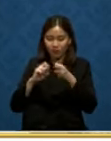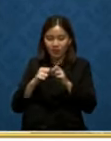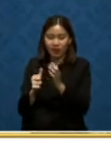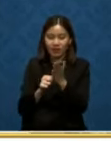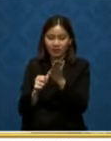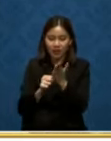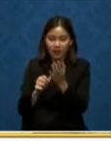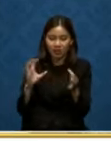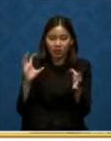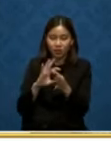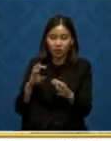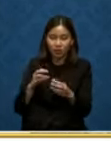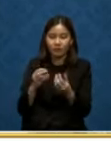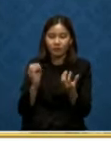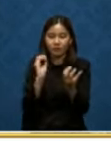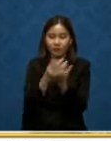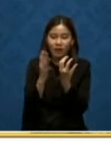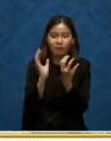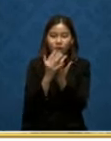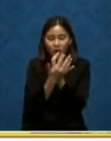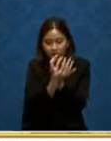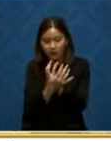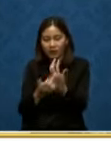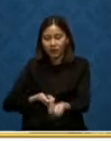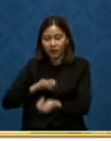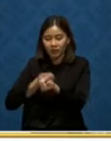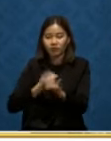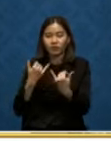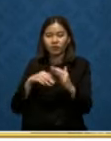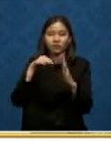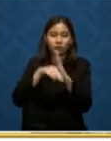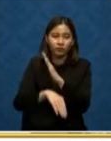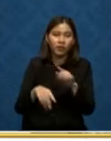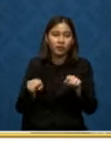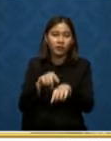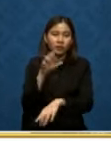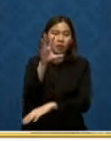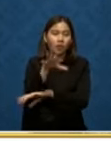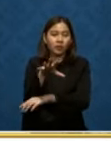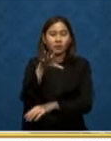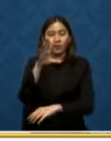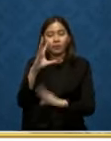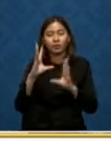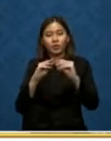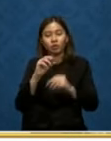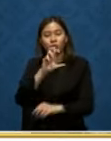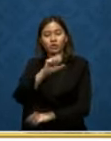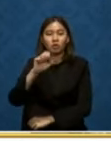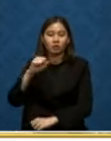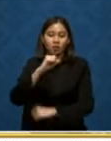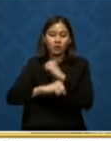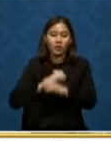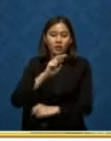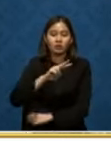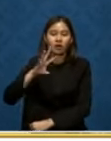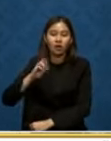พืชผลทางการเกษตรตกต่ำดังจากข้อบังคับการประชุมสภาผู้แทนราษฎร